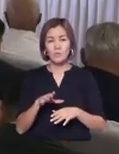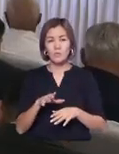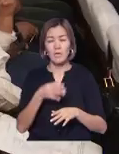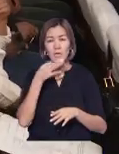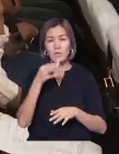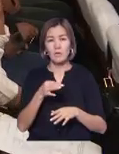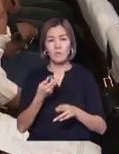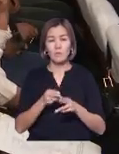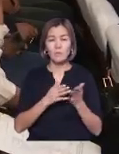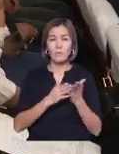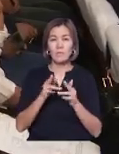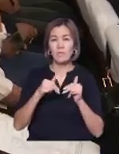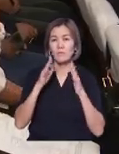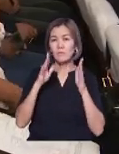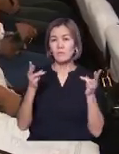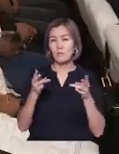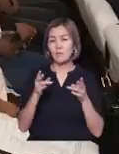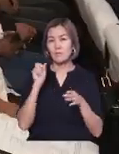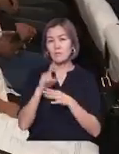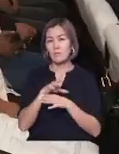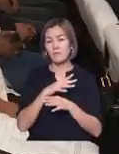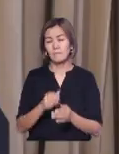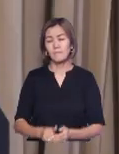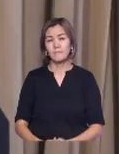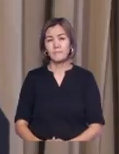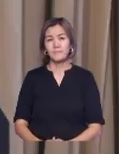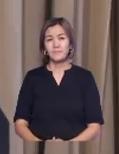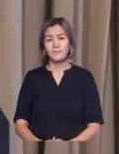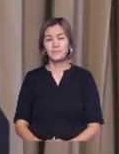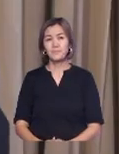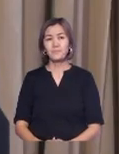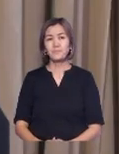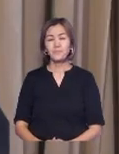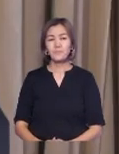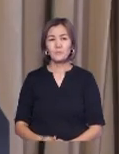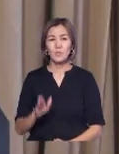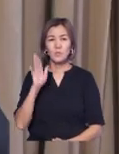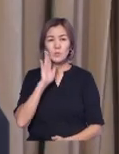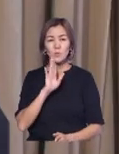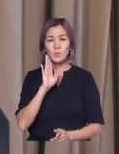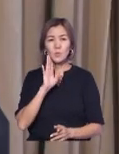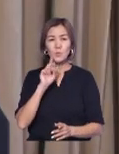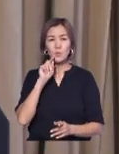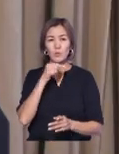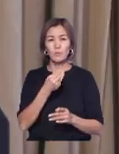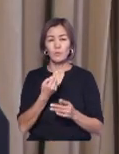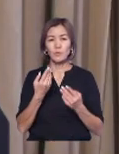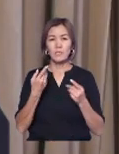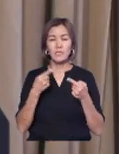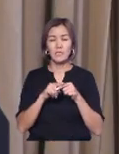жауаптыларын осы бағытқа баса назар аударуға шақырды. Су үнемдеу технологиясы облыстағы барлық суармалы